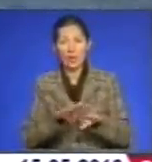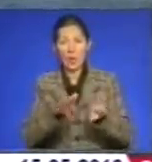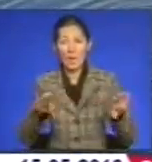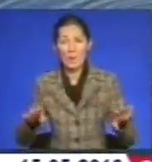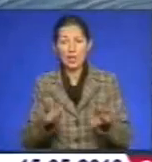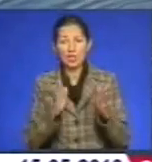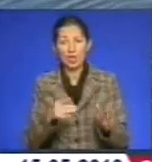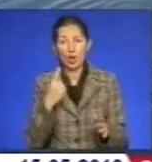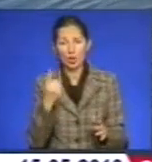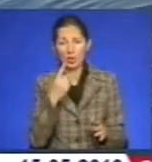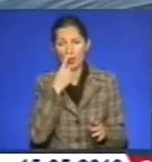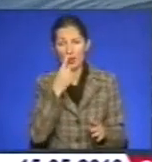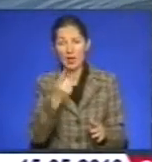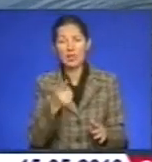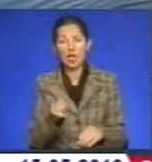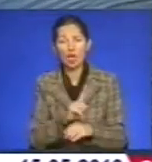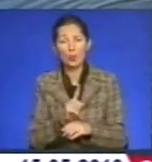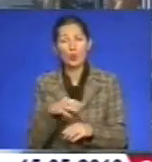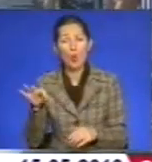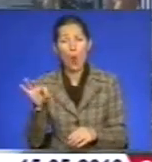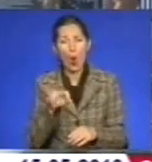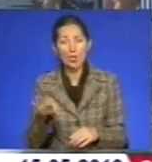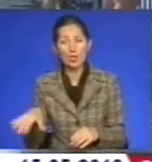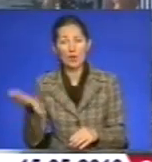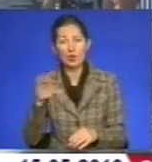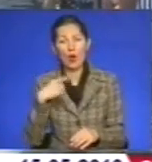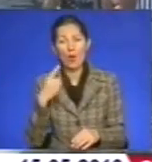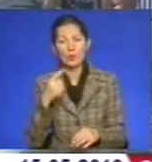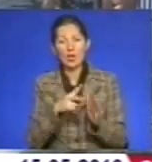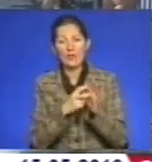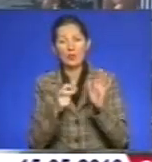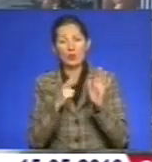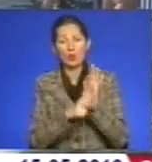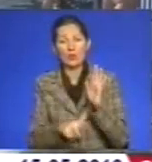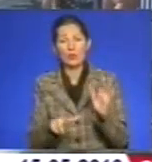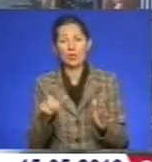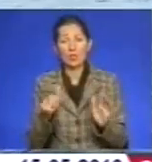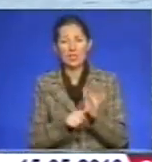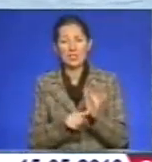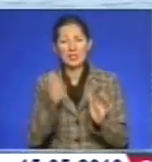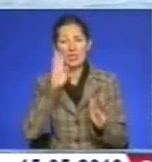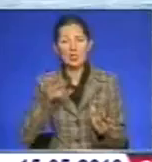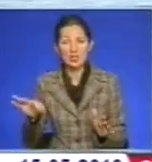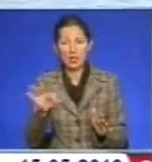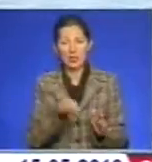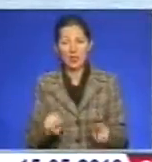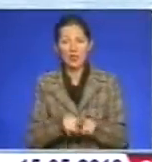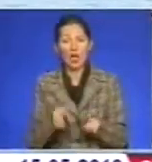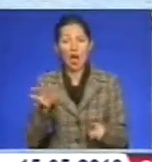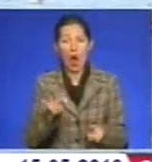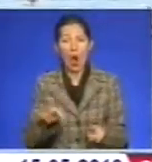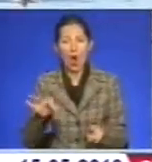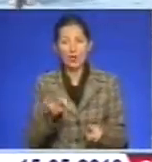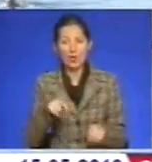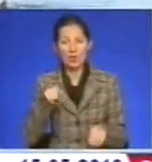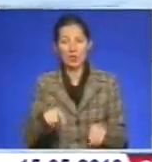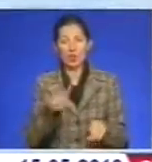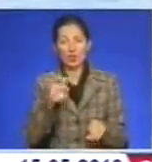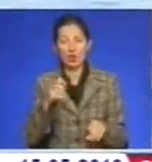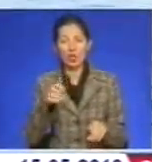один – дальній на Тернопільському озері. Всього в області 886 ставків та озер, 1400 річок